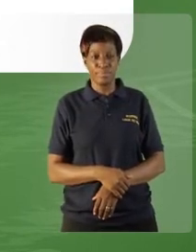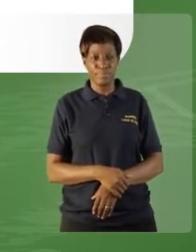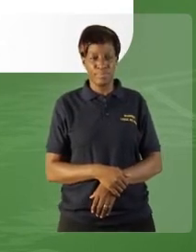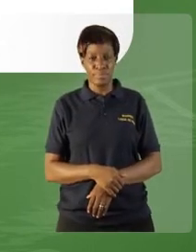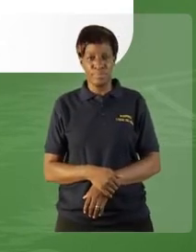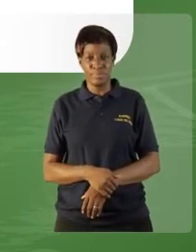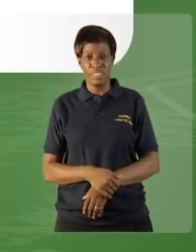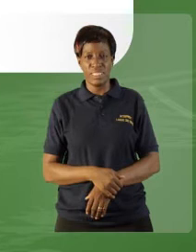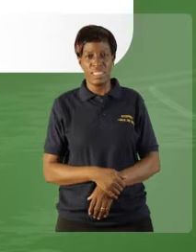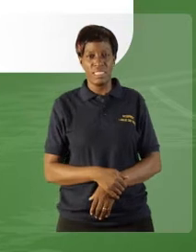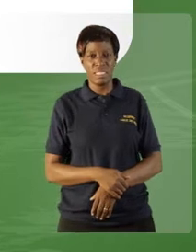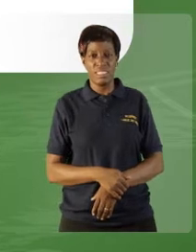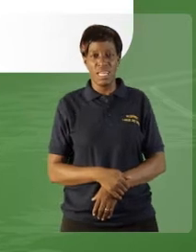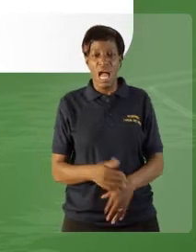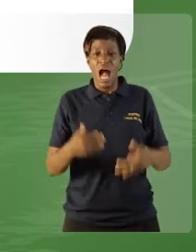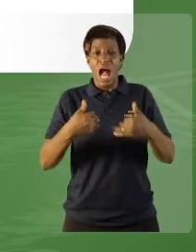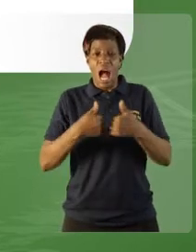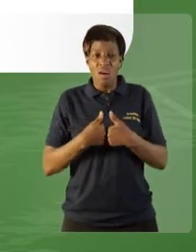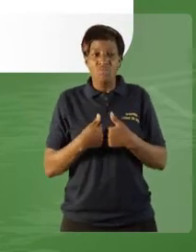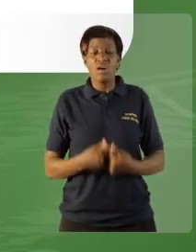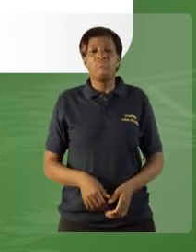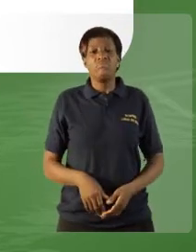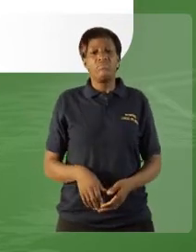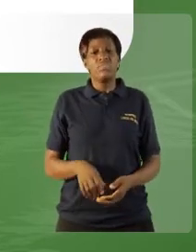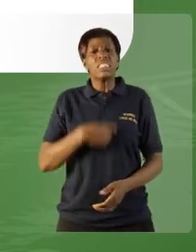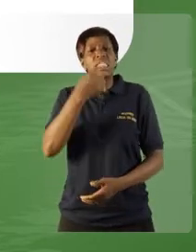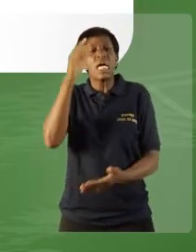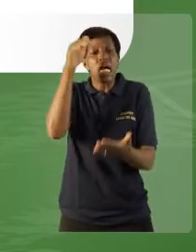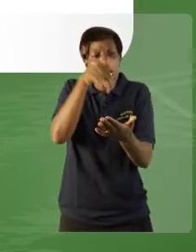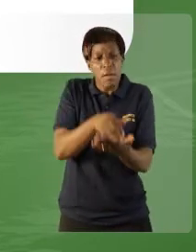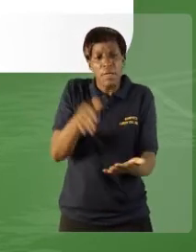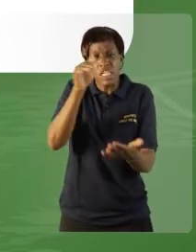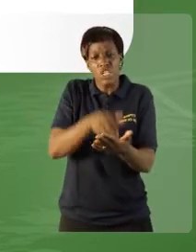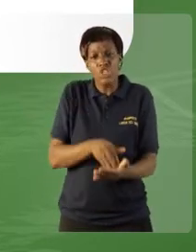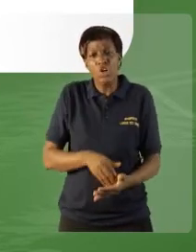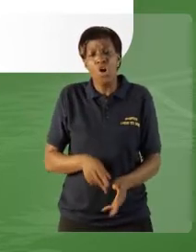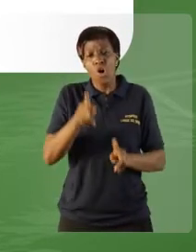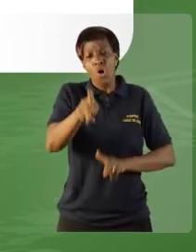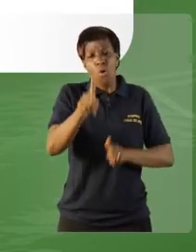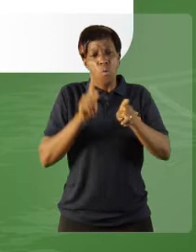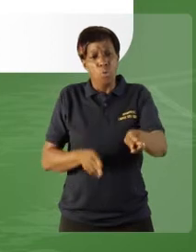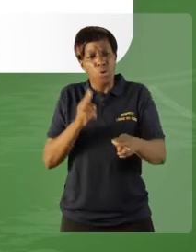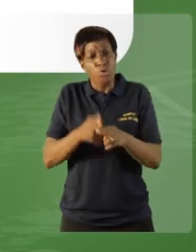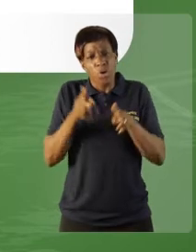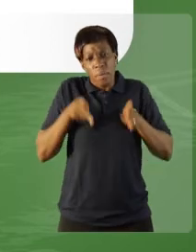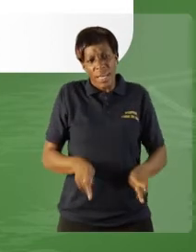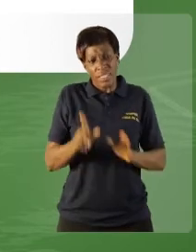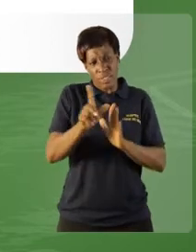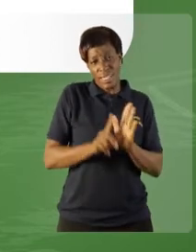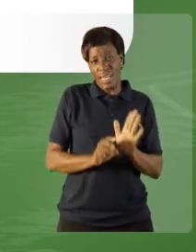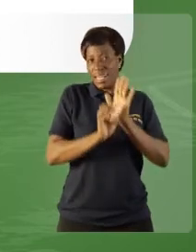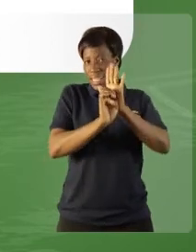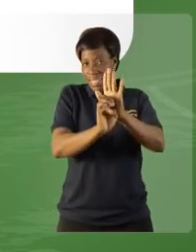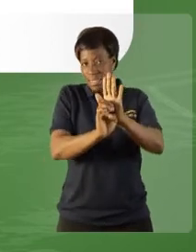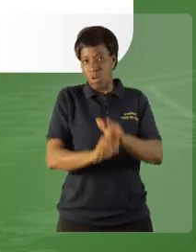Il y a des répétitions souvent de pronoms personnels. Nous avons par exemple,